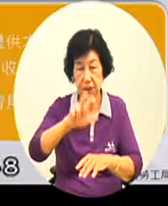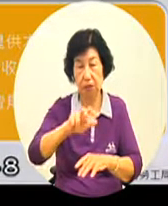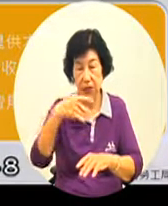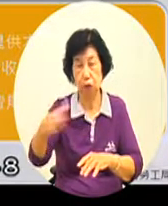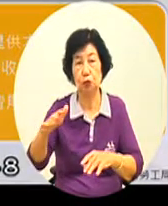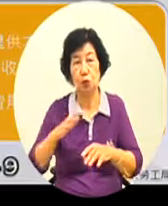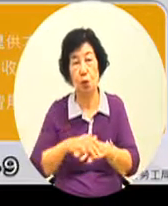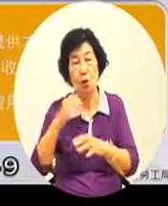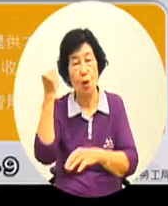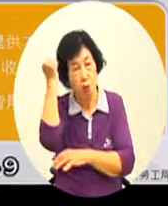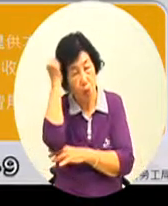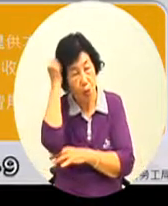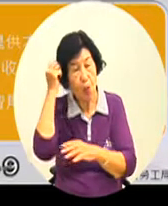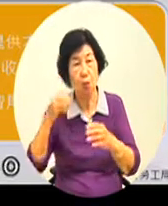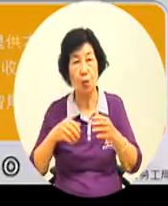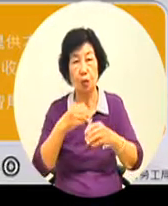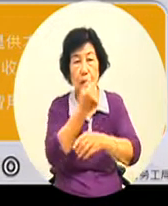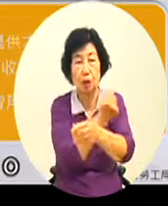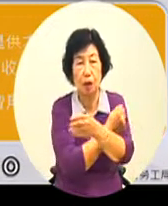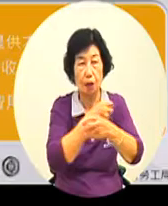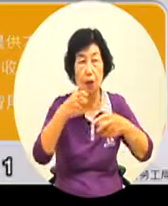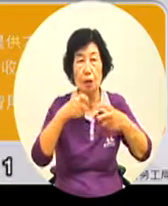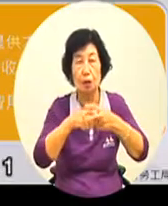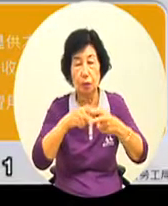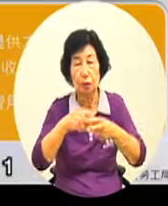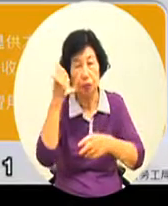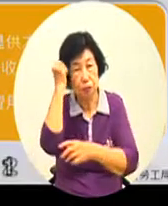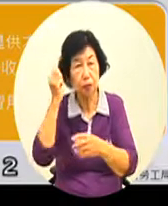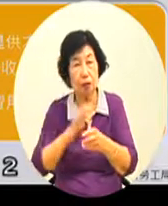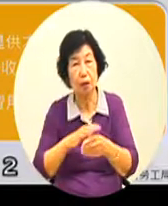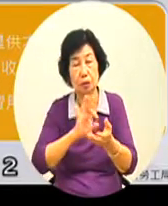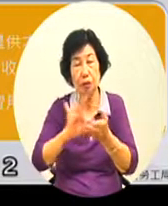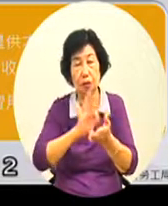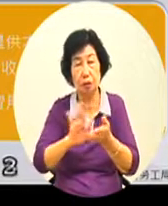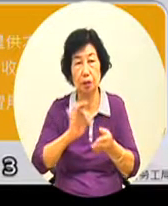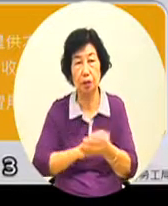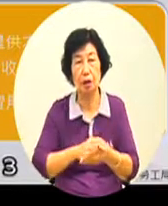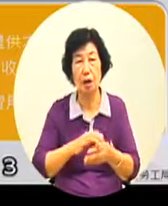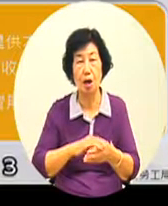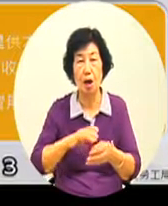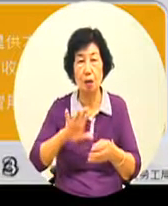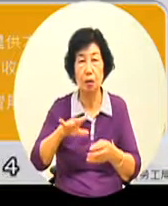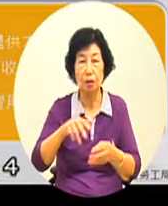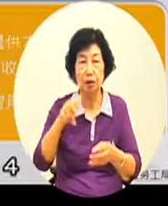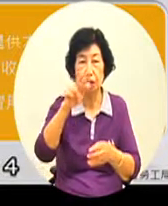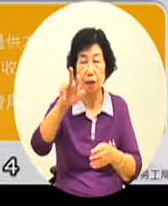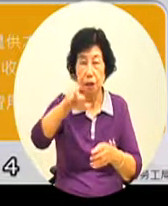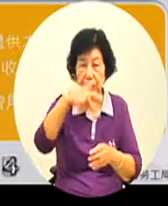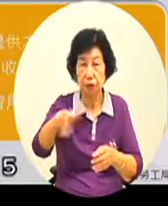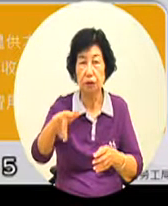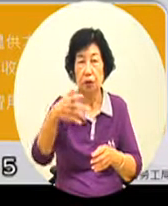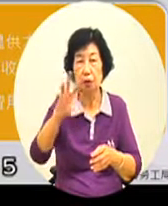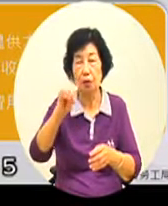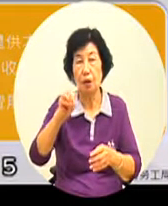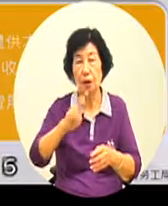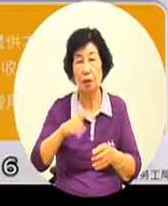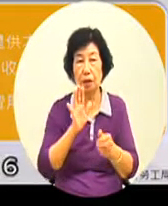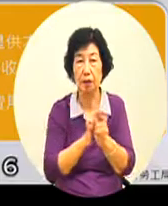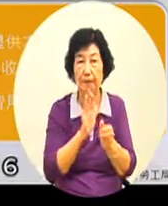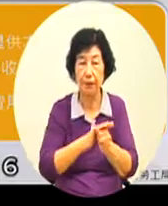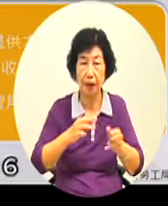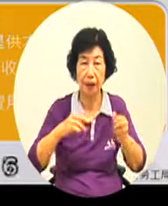的劳工廉价租住。我们还花费了77万元修缮75户的住宅，以维持劳工朋友的居